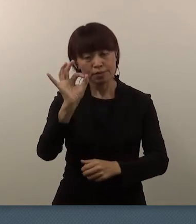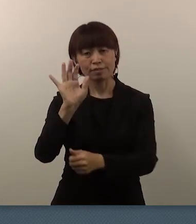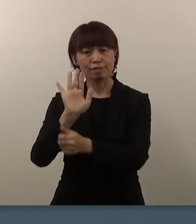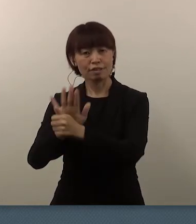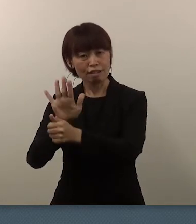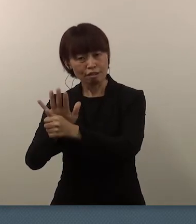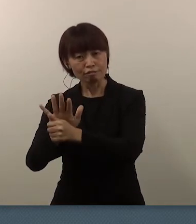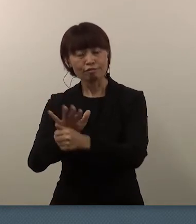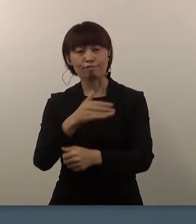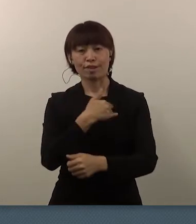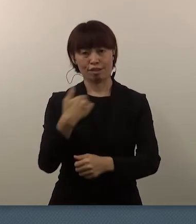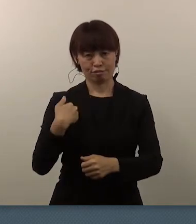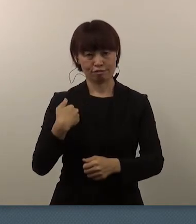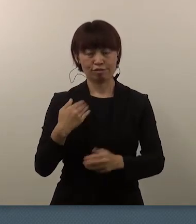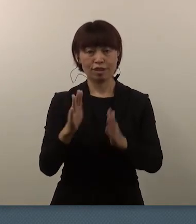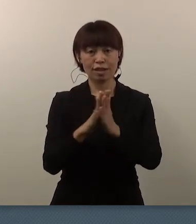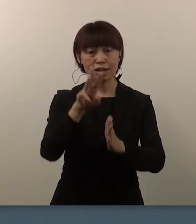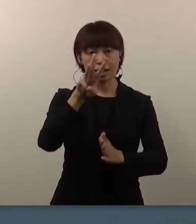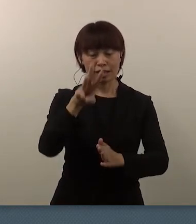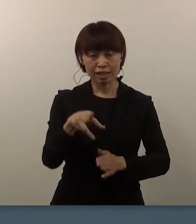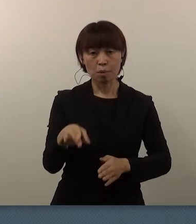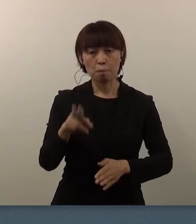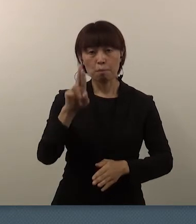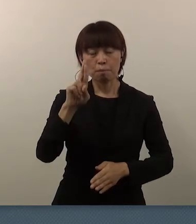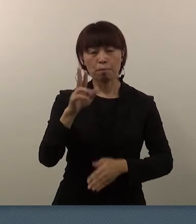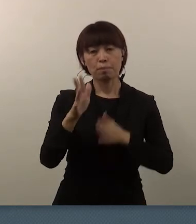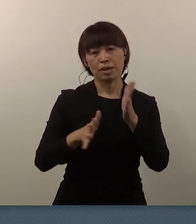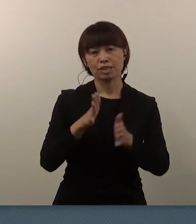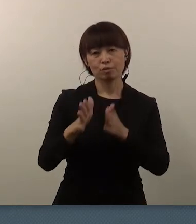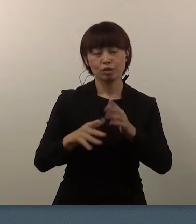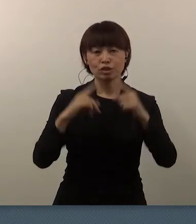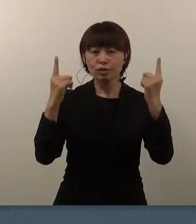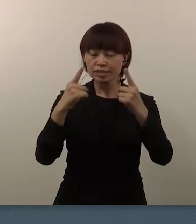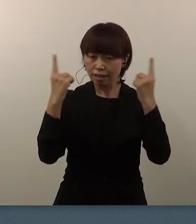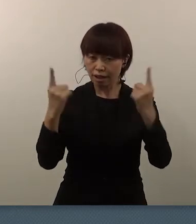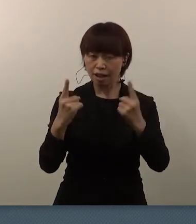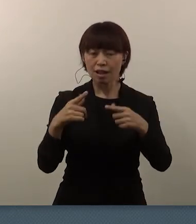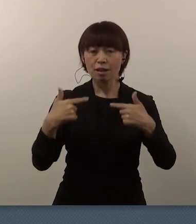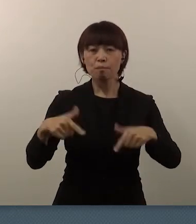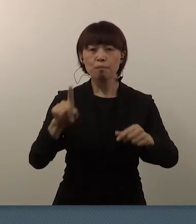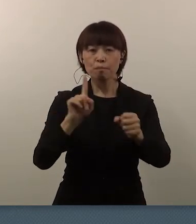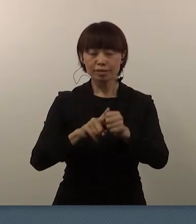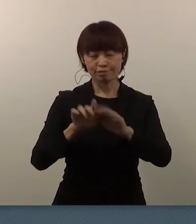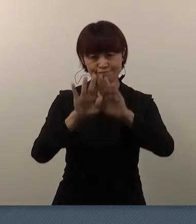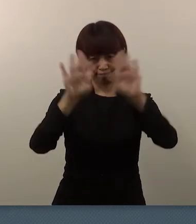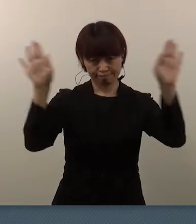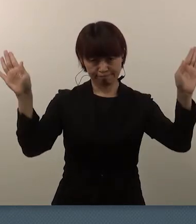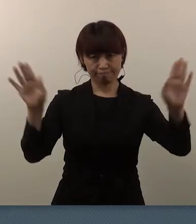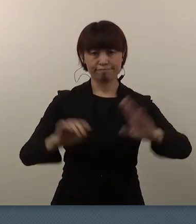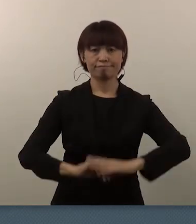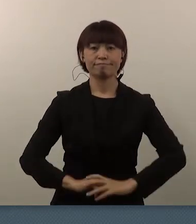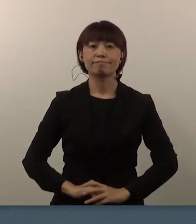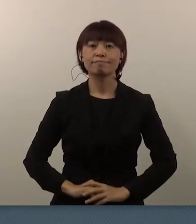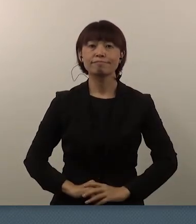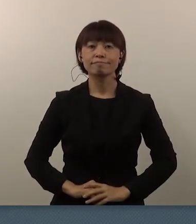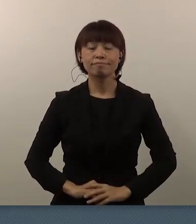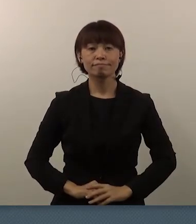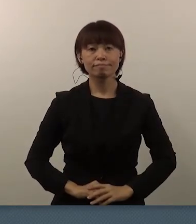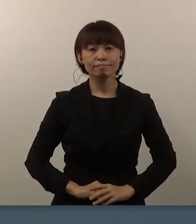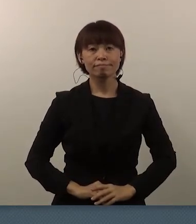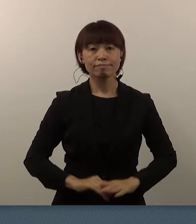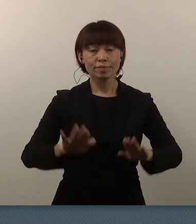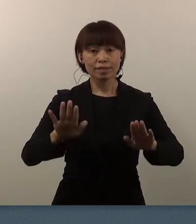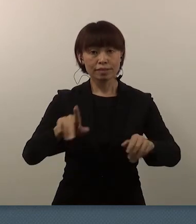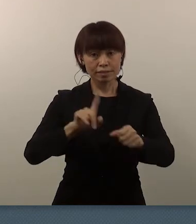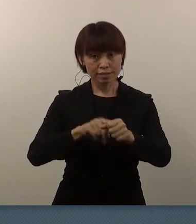神奈川パラスポーツを推進するため、神奈川パラスポーツフェスタを毎年開催しています。今年